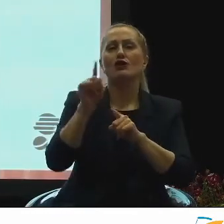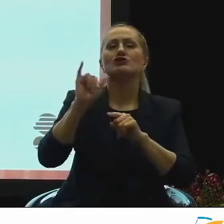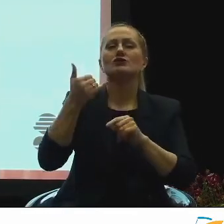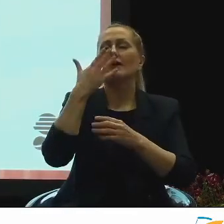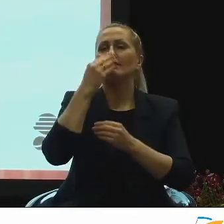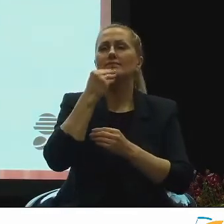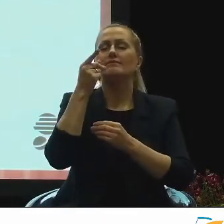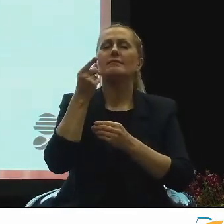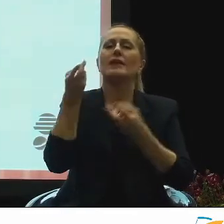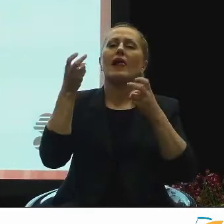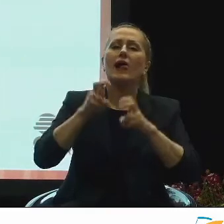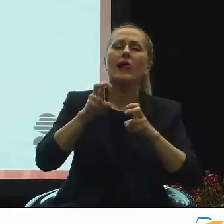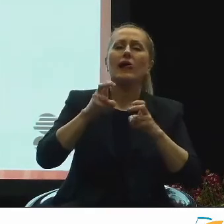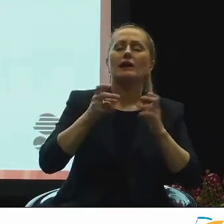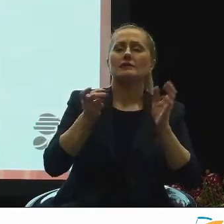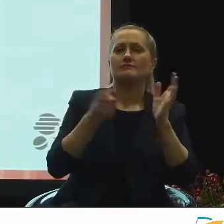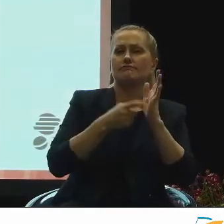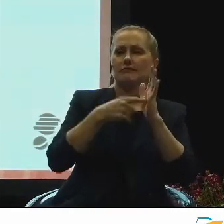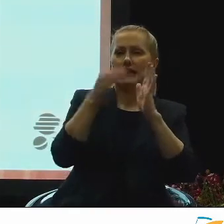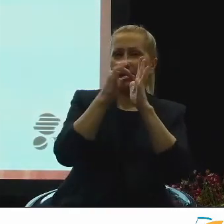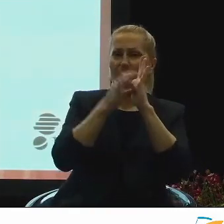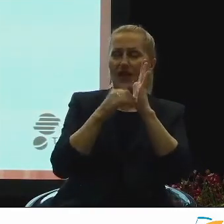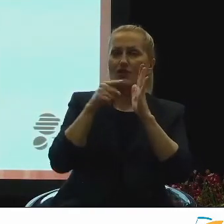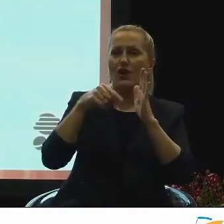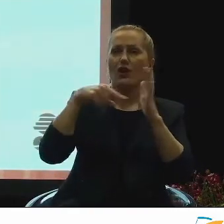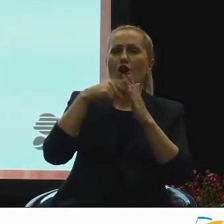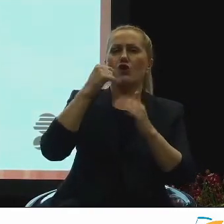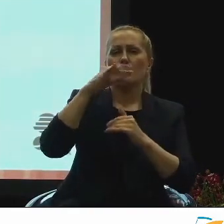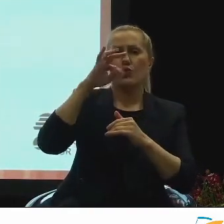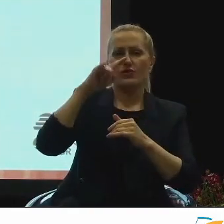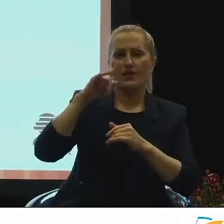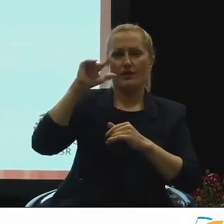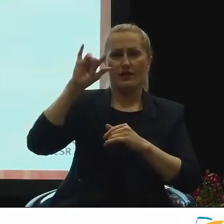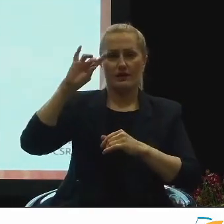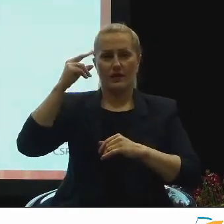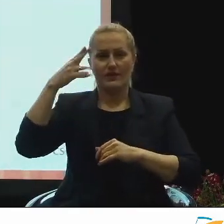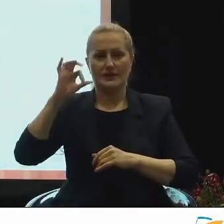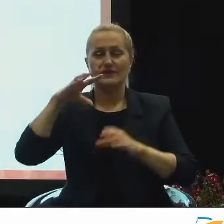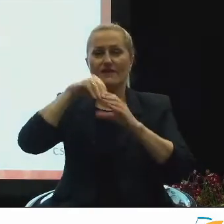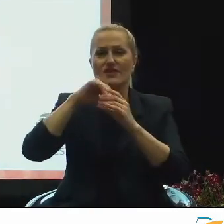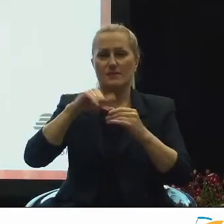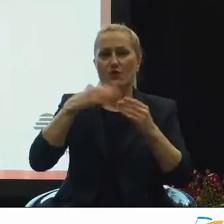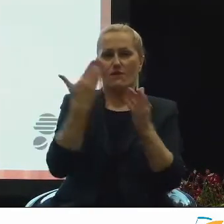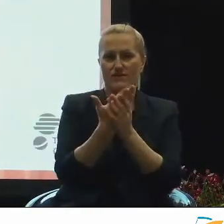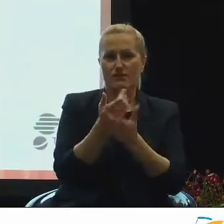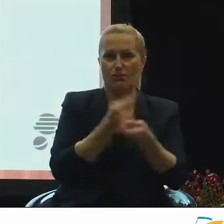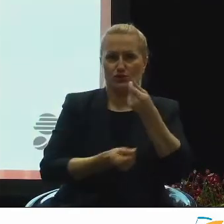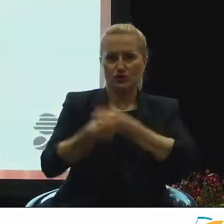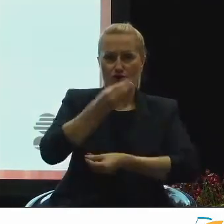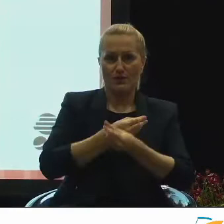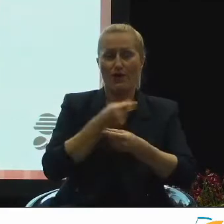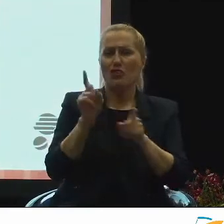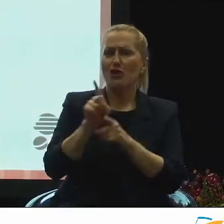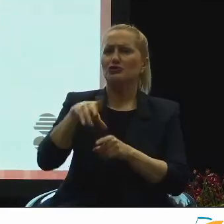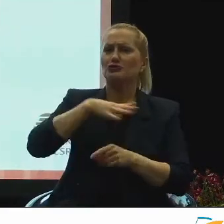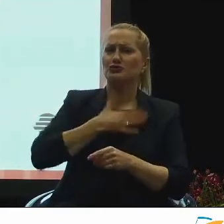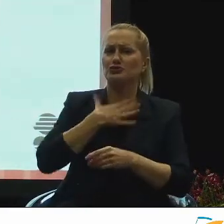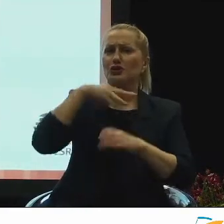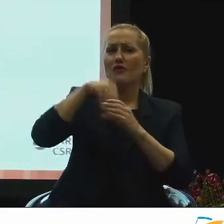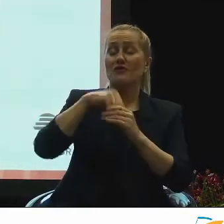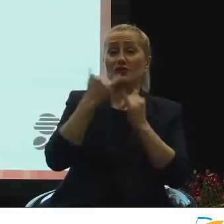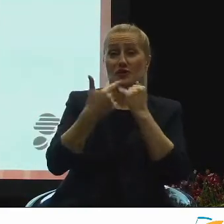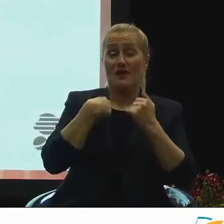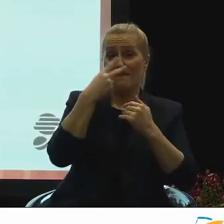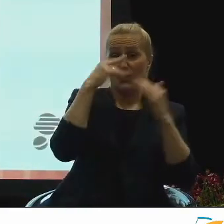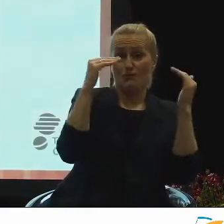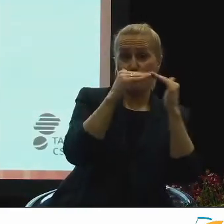wprowadzenia kryterium dotyczących due diligence w kontekście działalności przedsiębiorców. I też można mieć wrażenie, że jak się